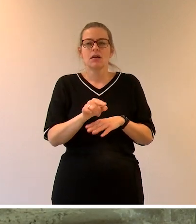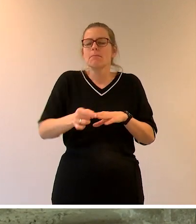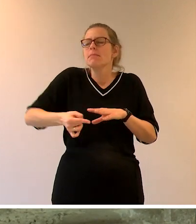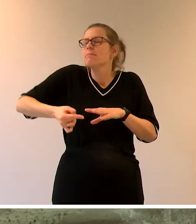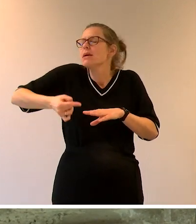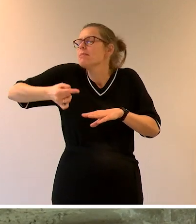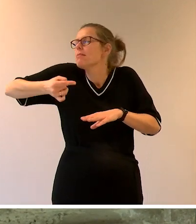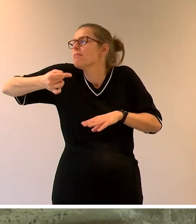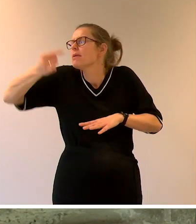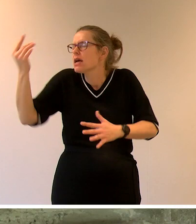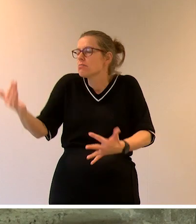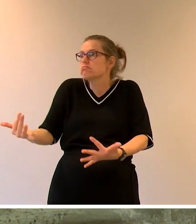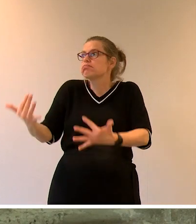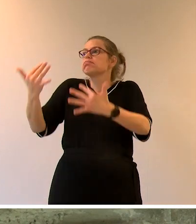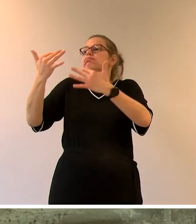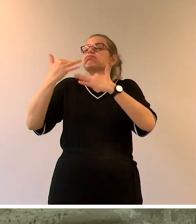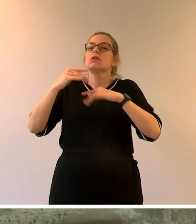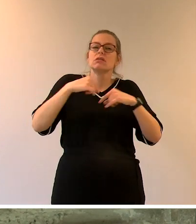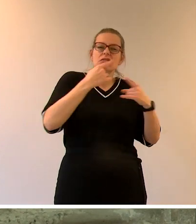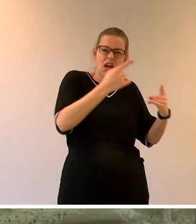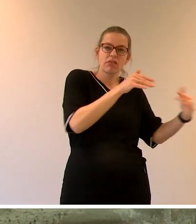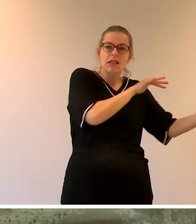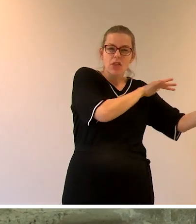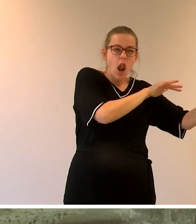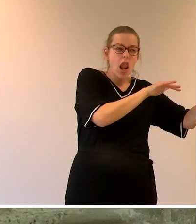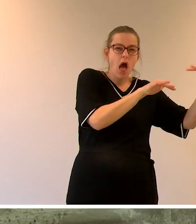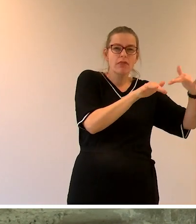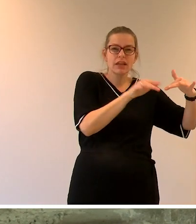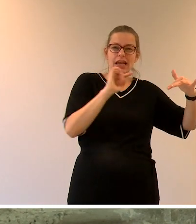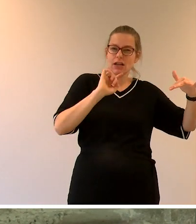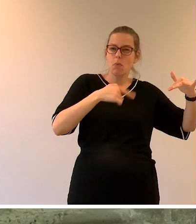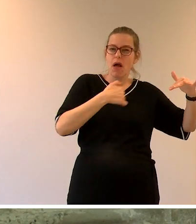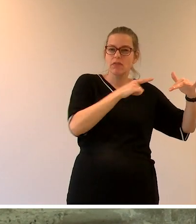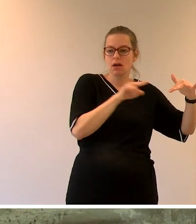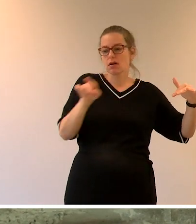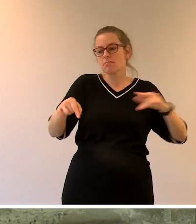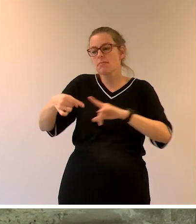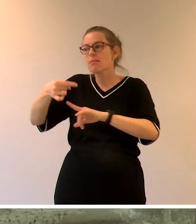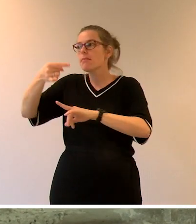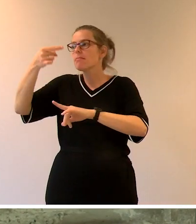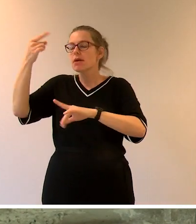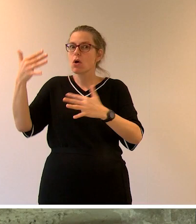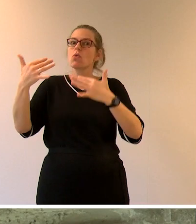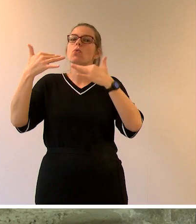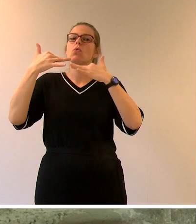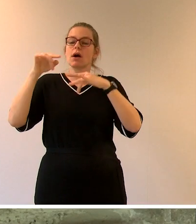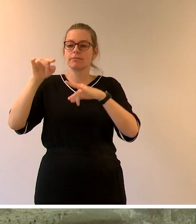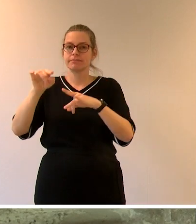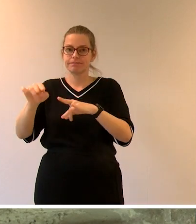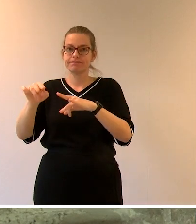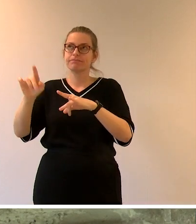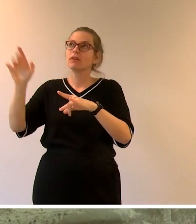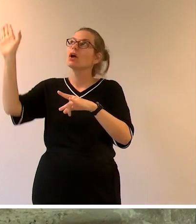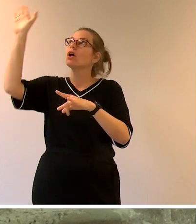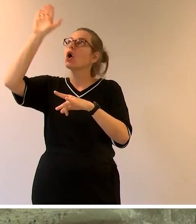meer indrukwekkend dan die landing in Normandië. Dit is de landing van